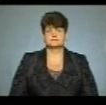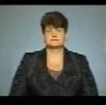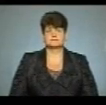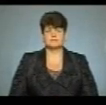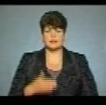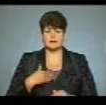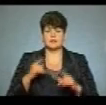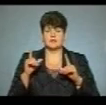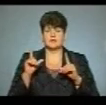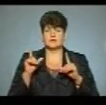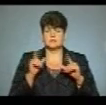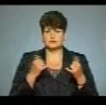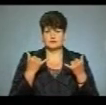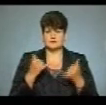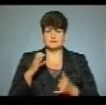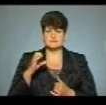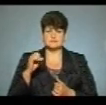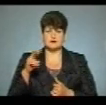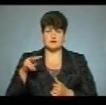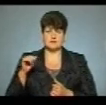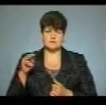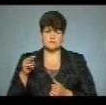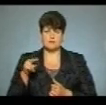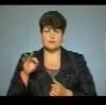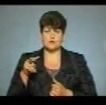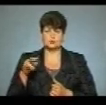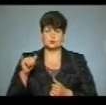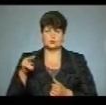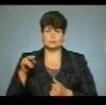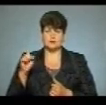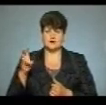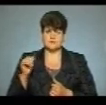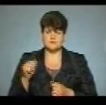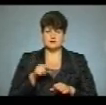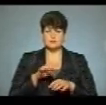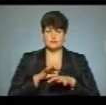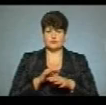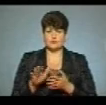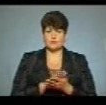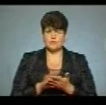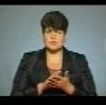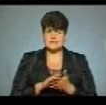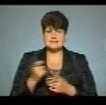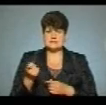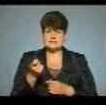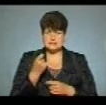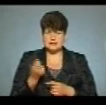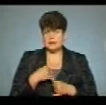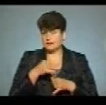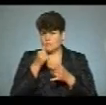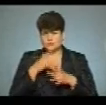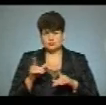Я їду зараз з Скала Полупанівка, де проходиться зараз уборка зернових, проходить, і ми не можемо